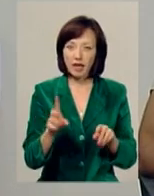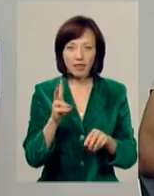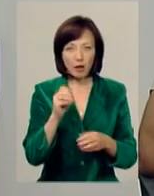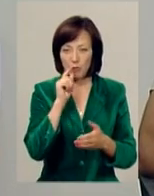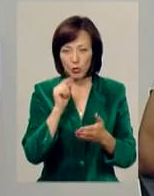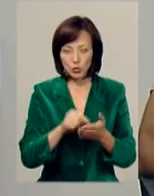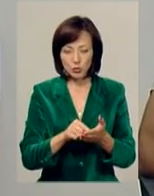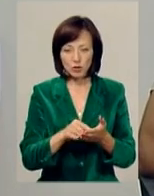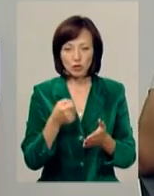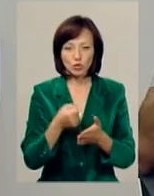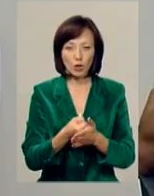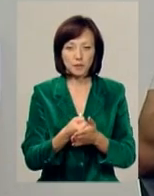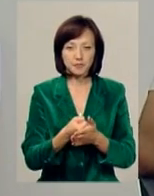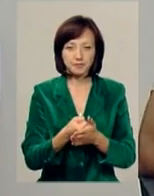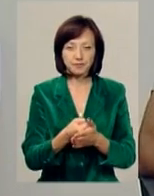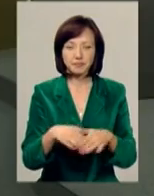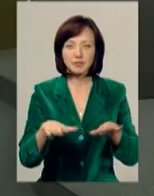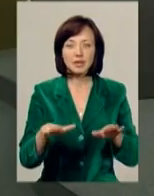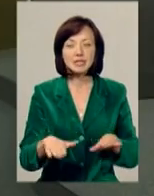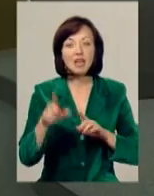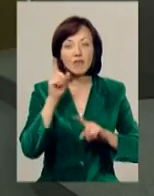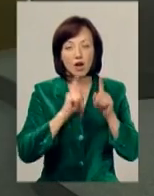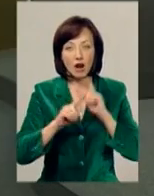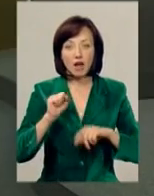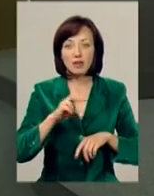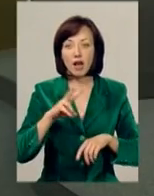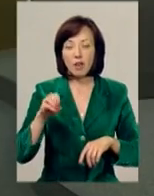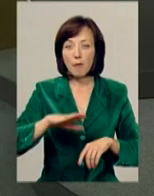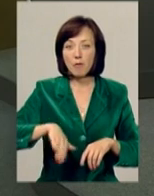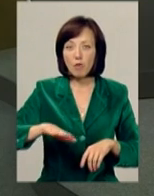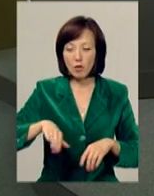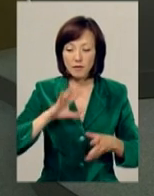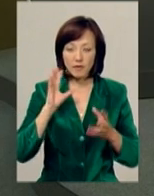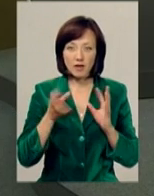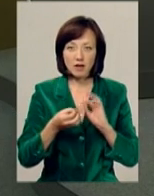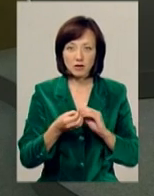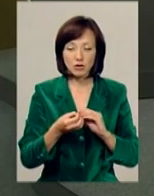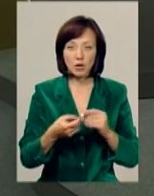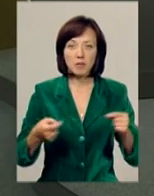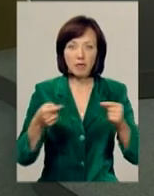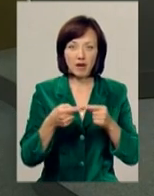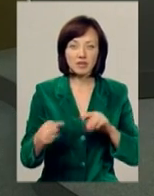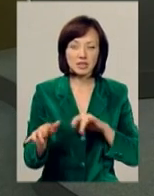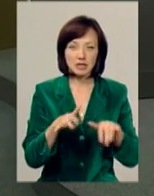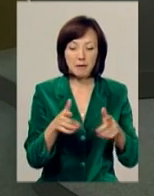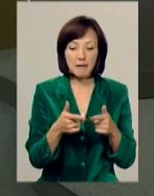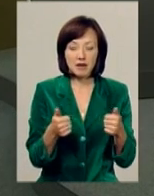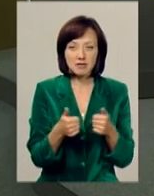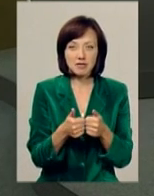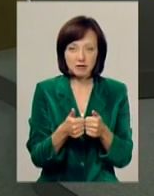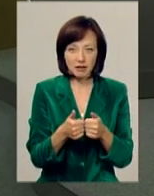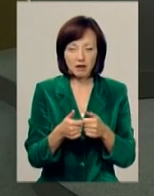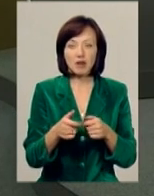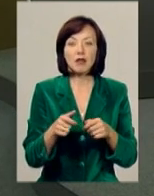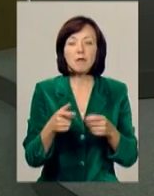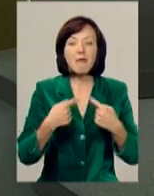пройдуть до місцевої ради але потім внаслідок певних дій партійна організація може